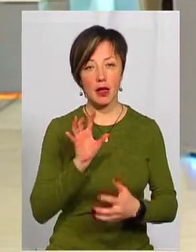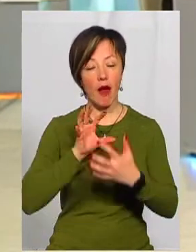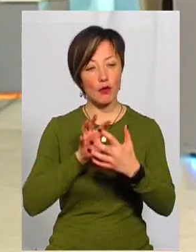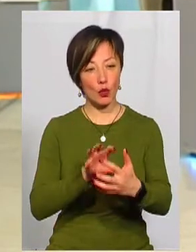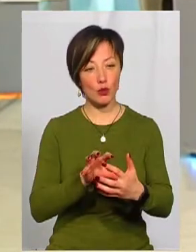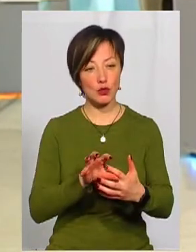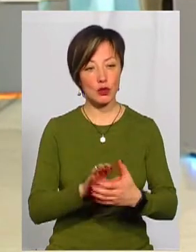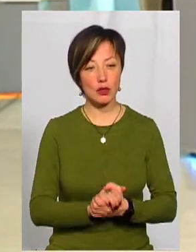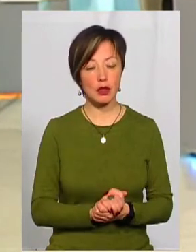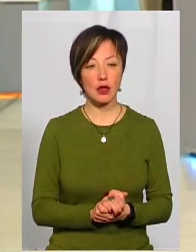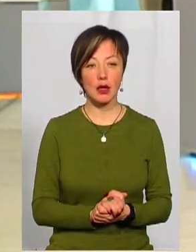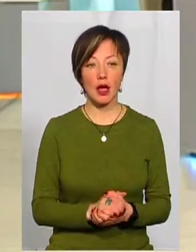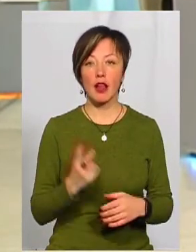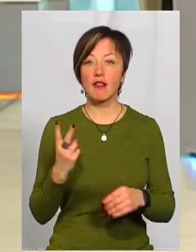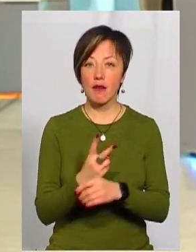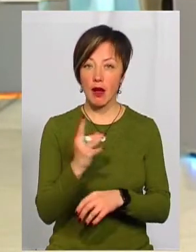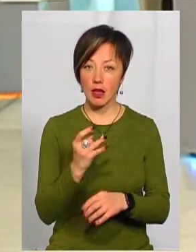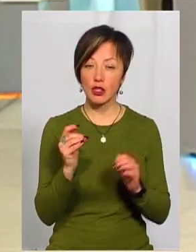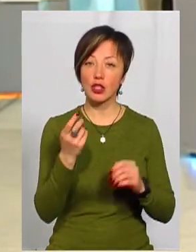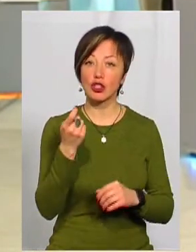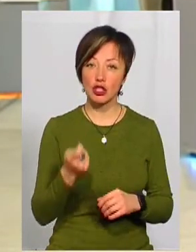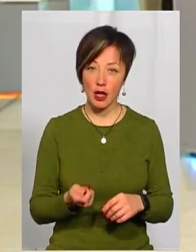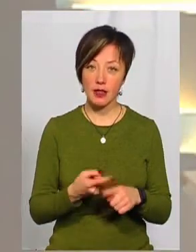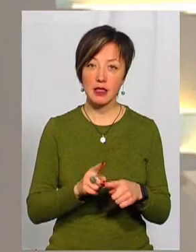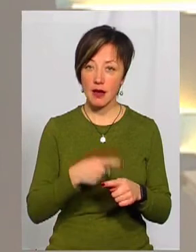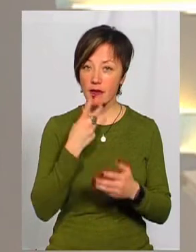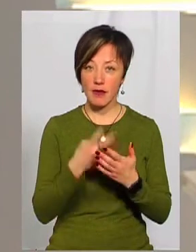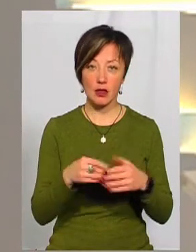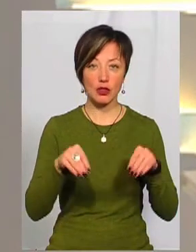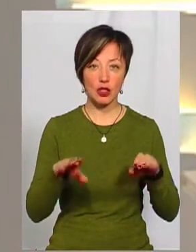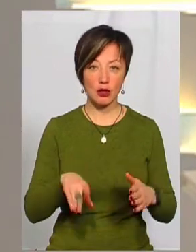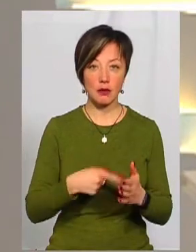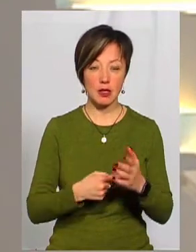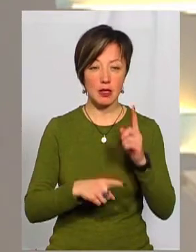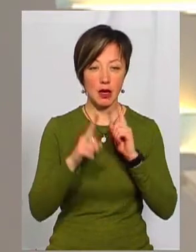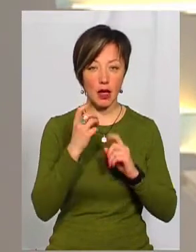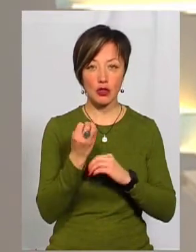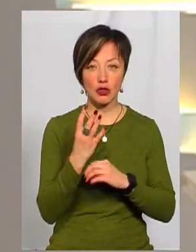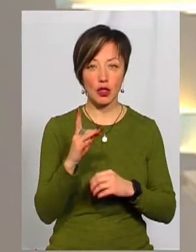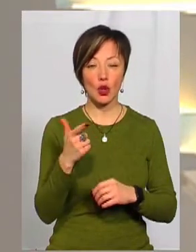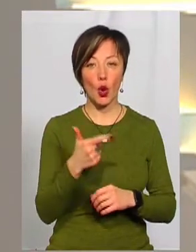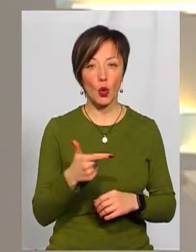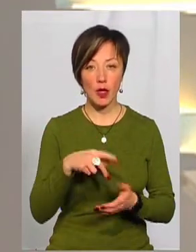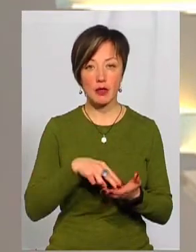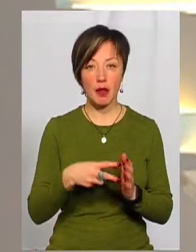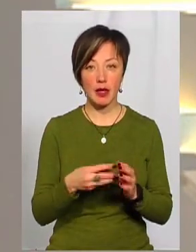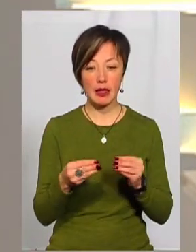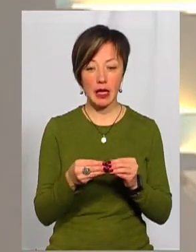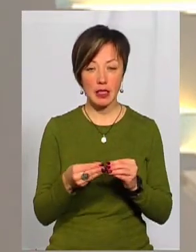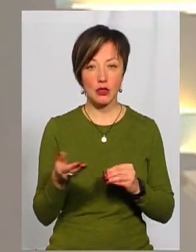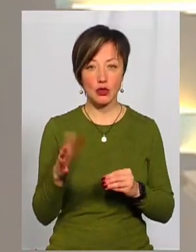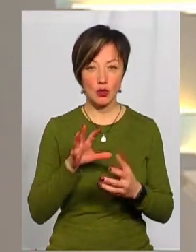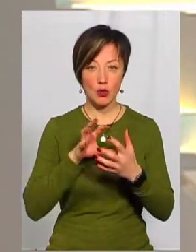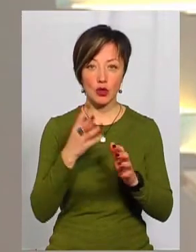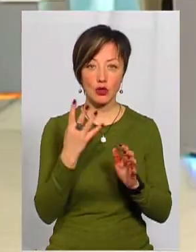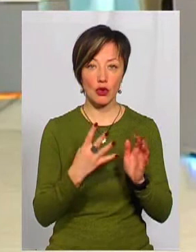автобуси? Вони ледь не удвічі дешевші, це видно із рішення міськради. От 14 грудня було заплановано 10 таких